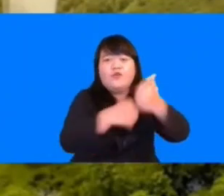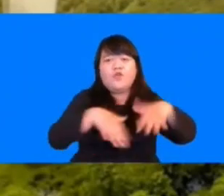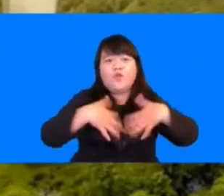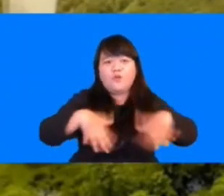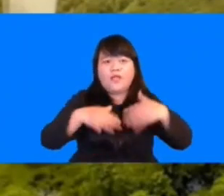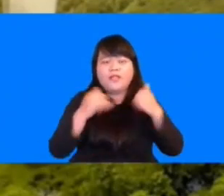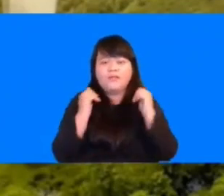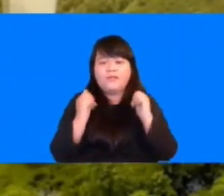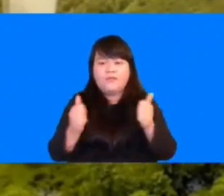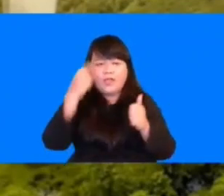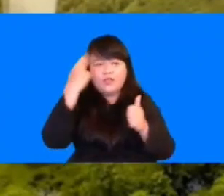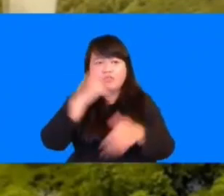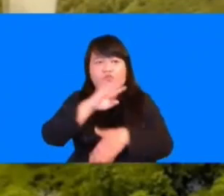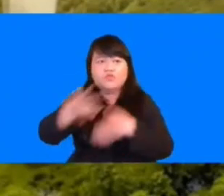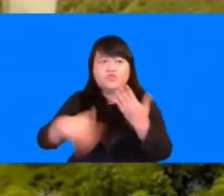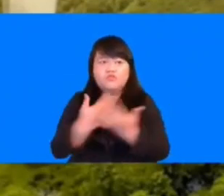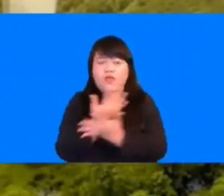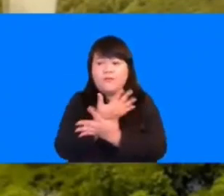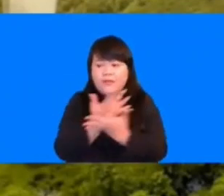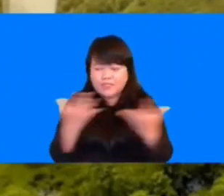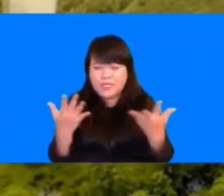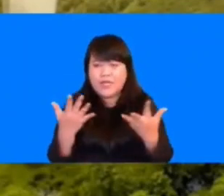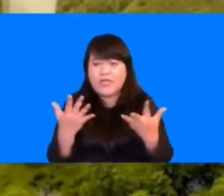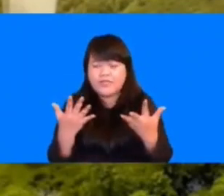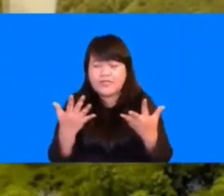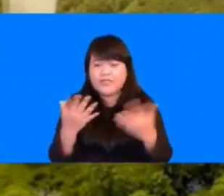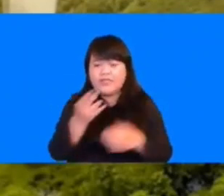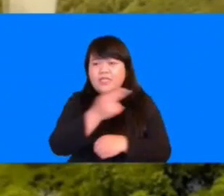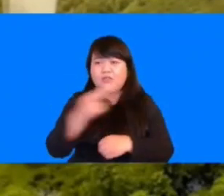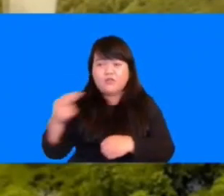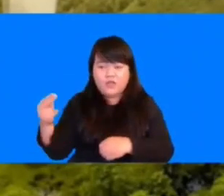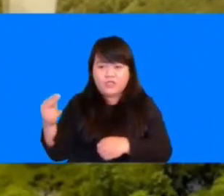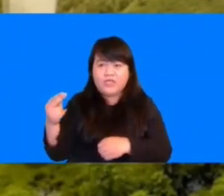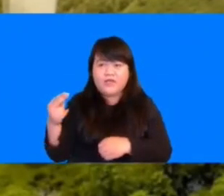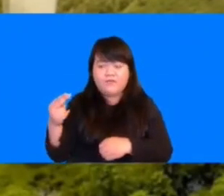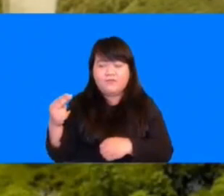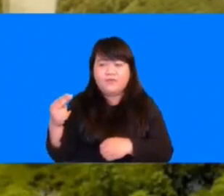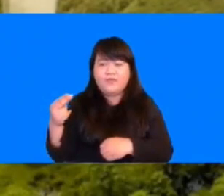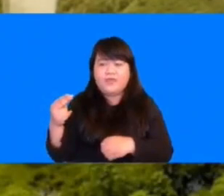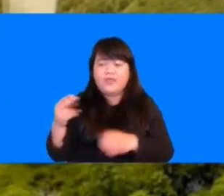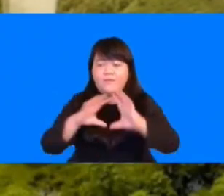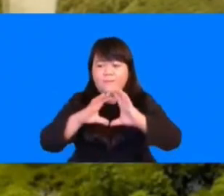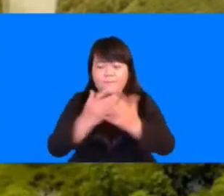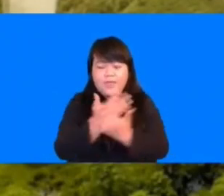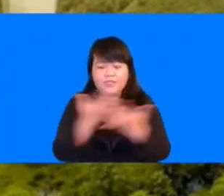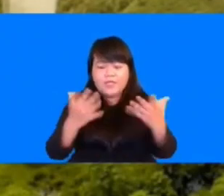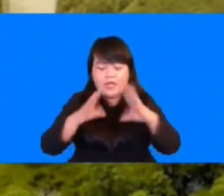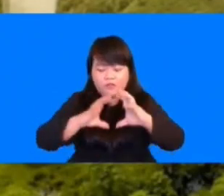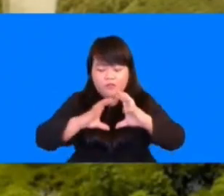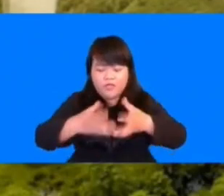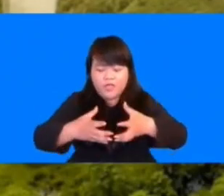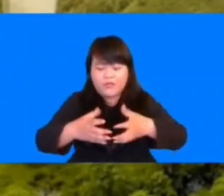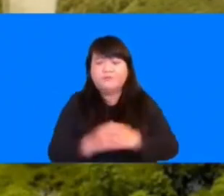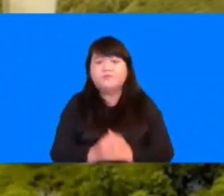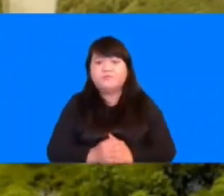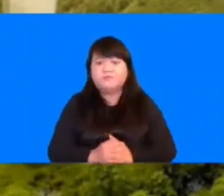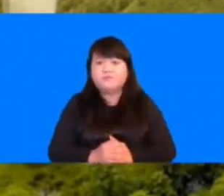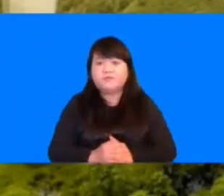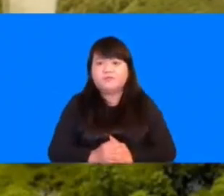praktek-praktek baik untuk seluruh masyarakat Indonesia dan akhirnya masyarakat dunia. Karena